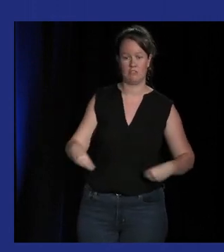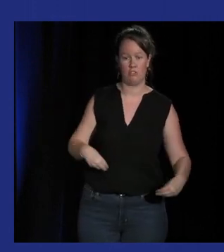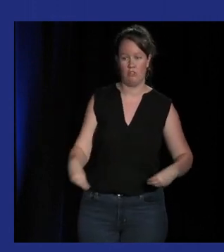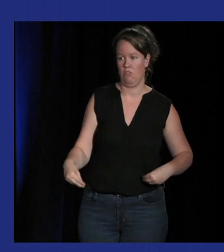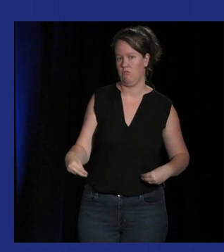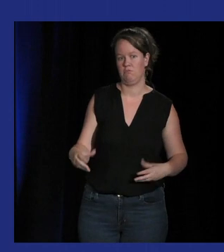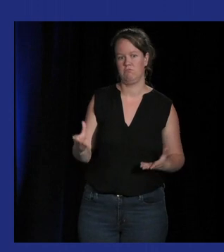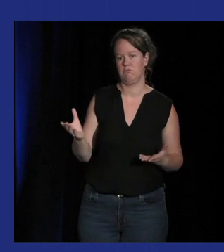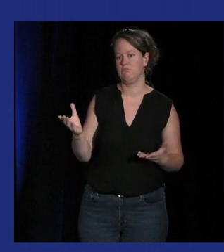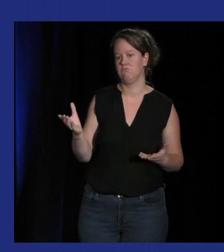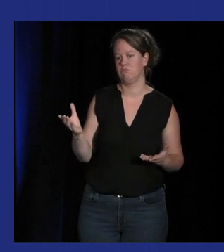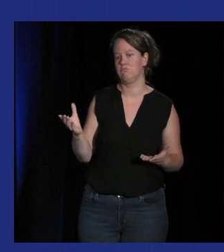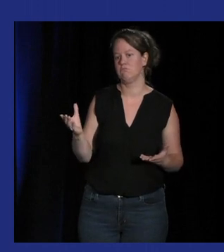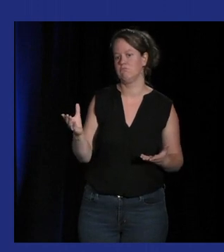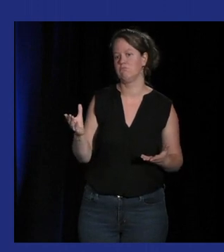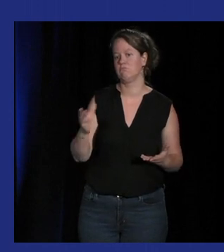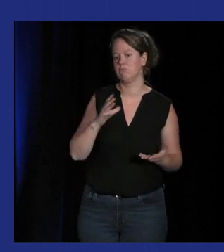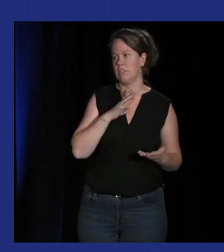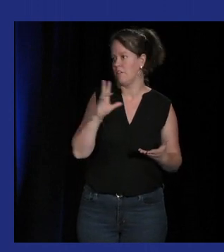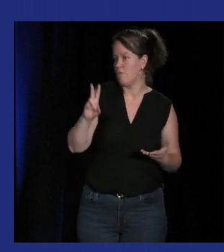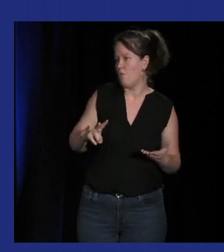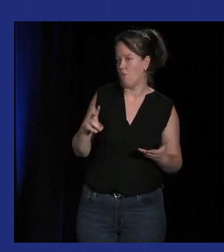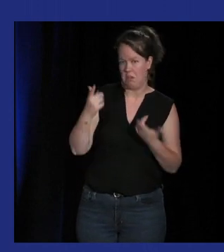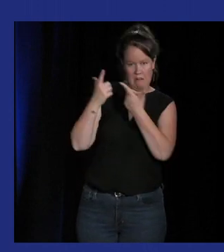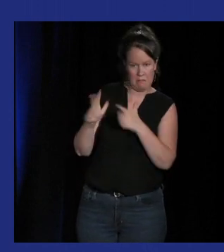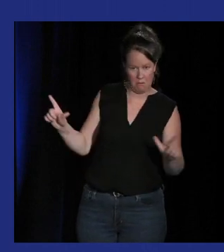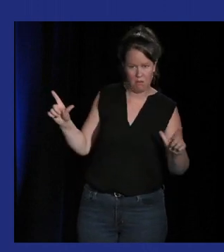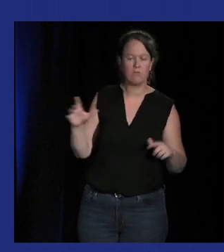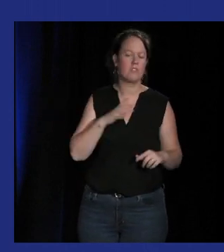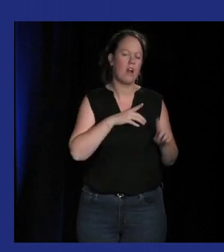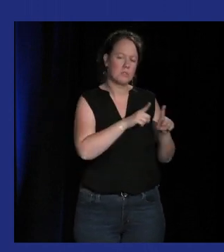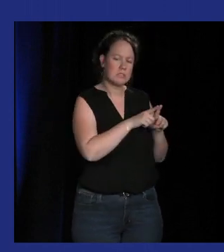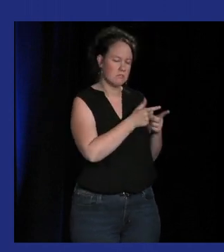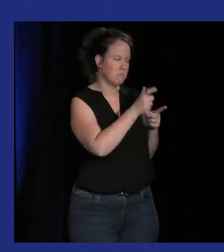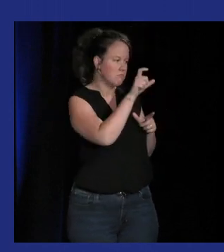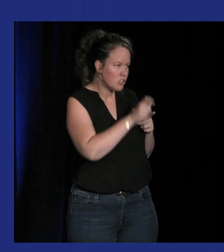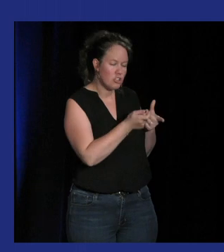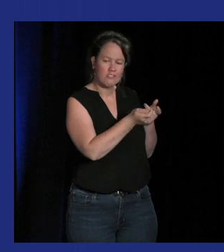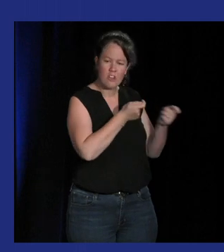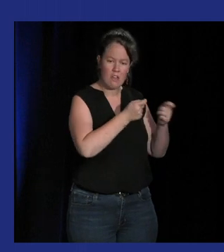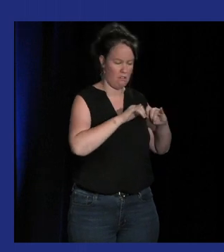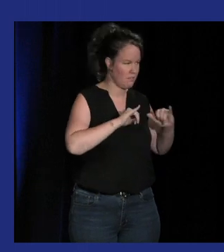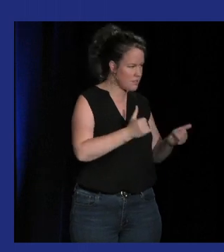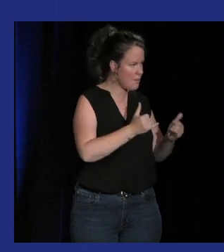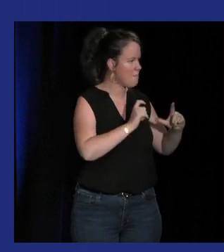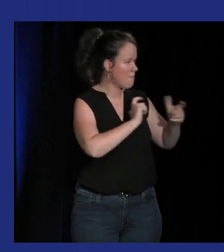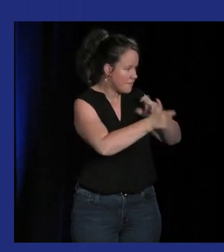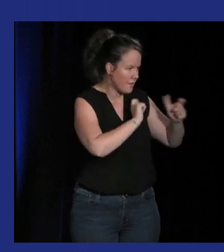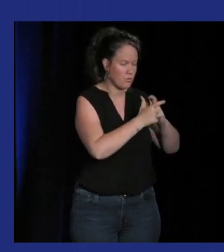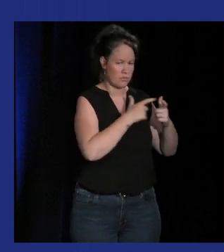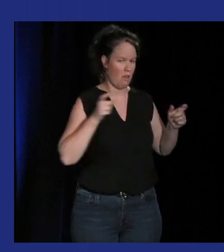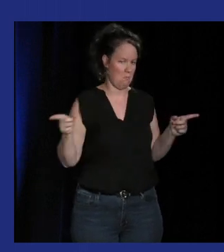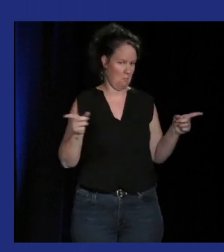meetings avec les directeurs gameplay et tout ça ça peut être une discussion entre entre eux mais la vision artistique peut venir de finalement de n'importe qui